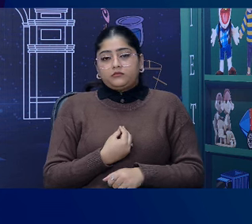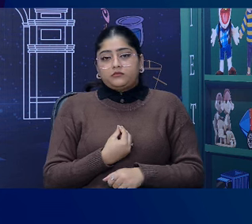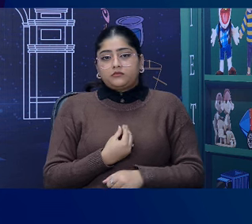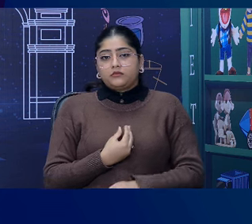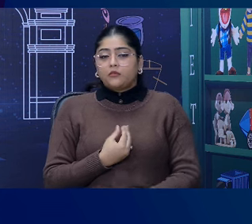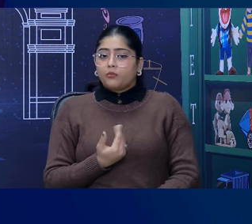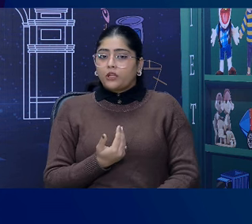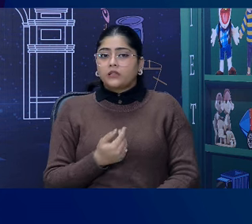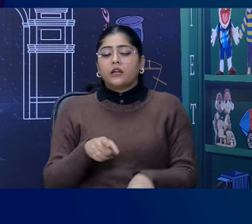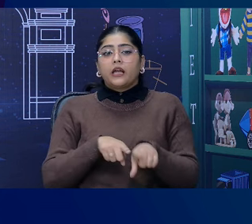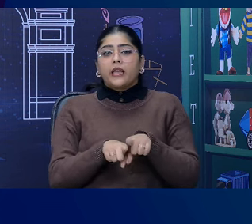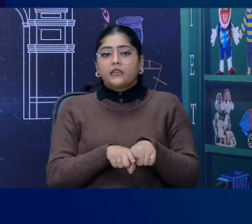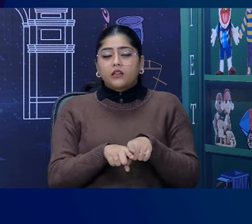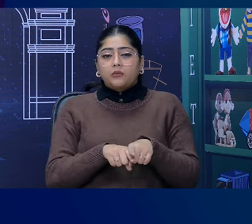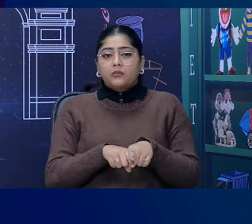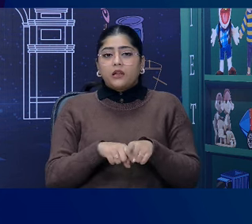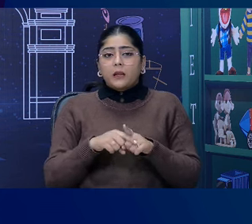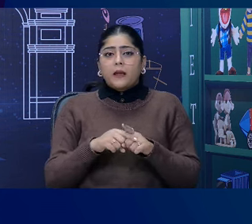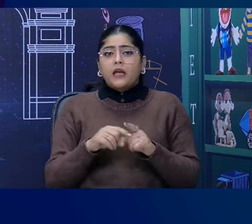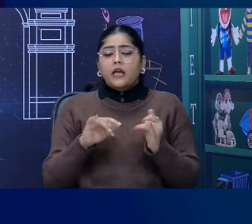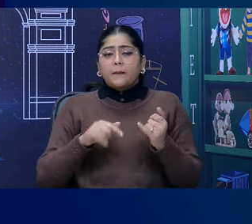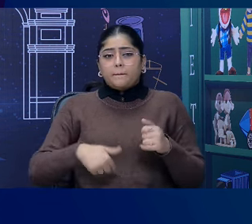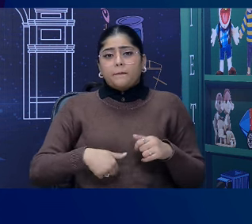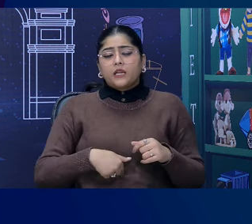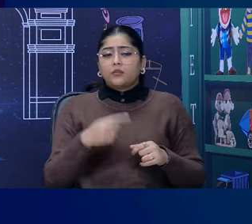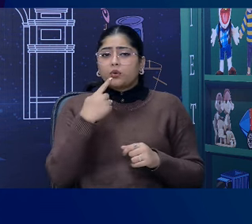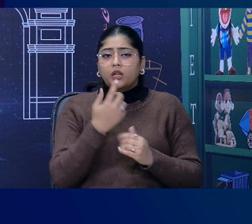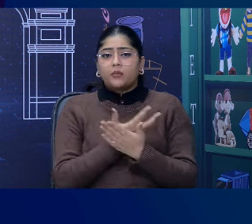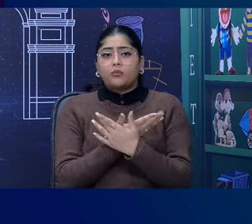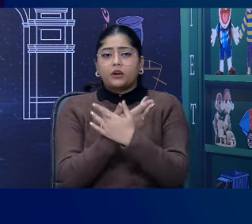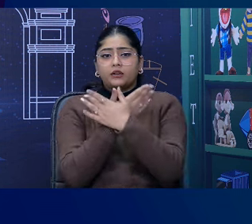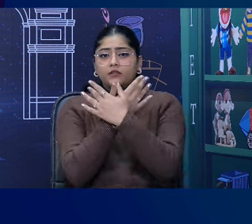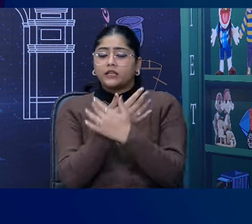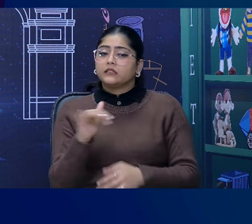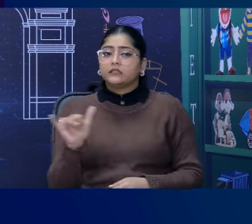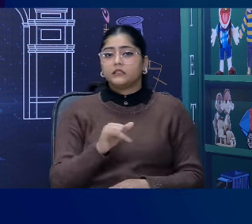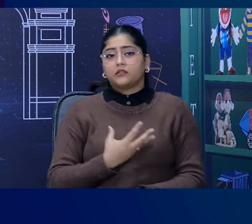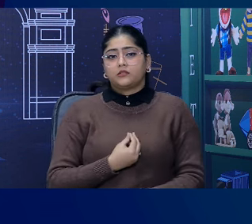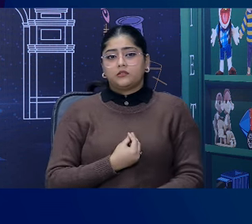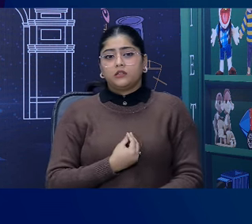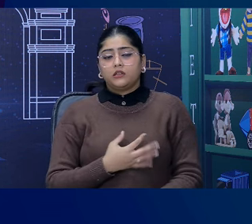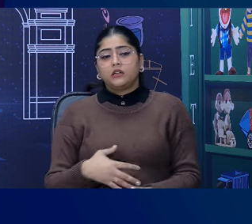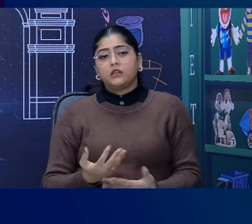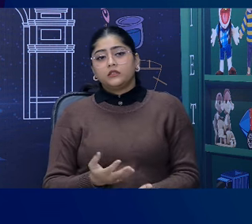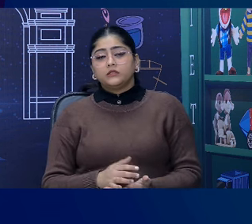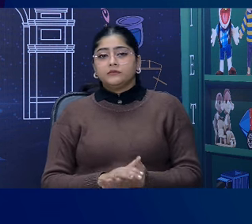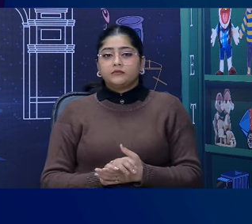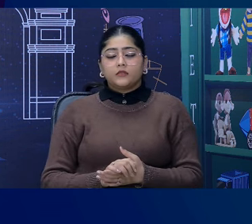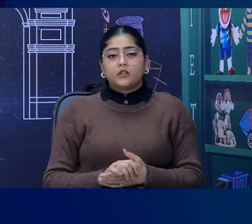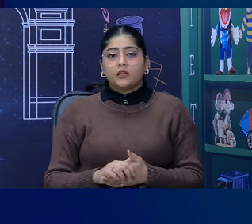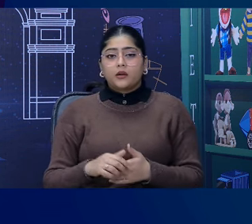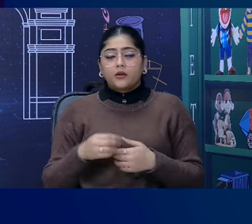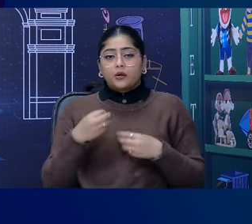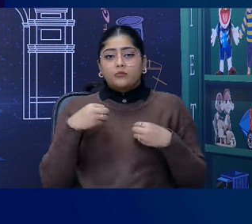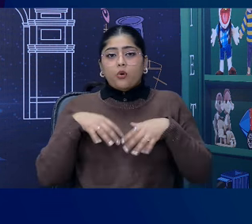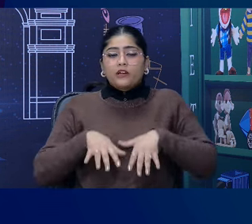स्टमक में हम बोलते हैं कि बटरफ्लाई हो रही है हमारा जो बॉडी है उसमें ब्लड में शुगर मसल्स में शुगर रिलीज हो जाता